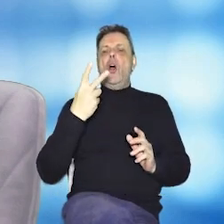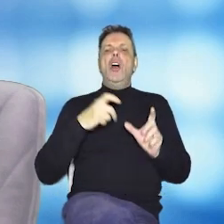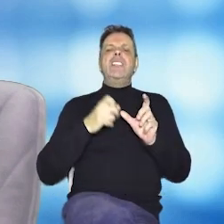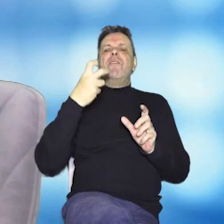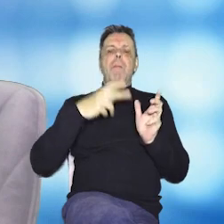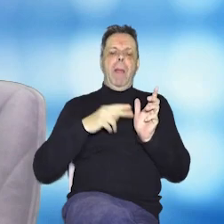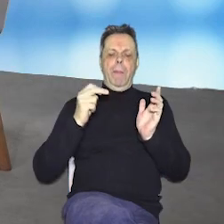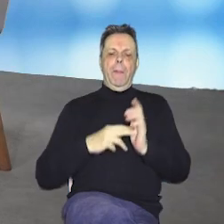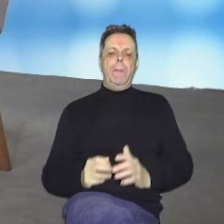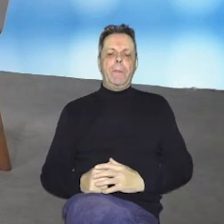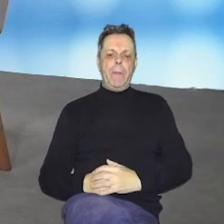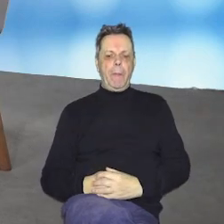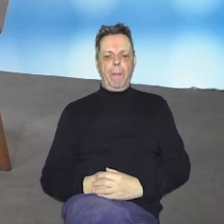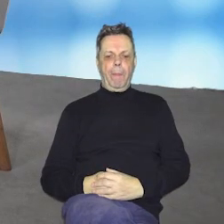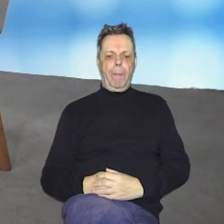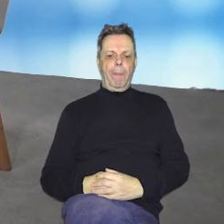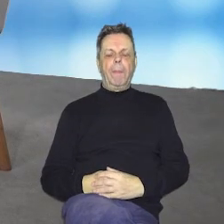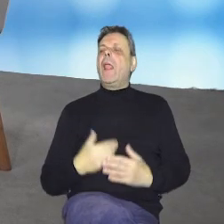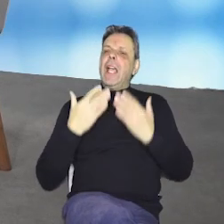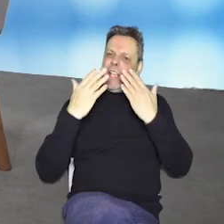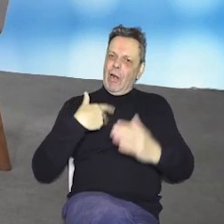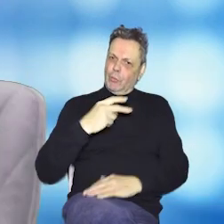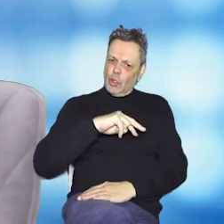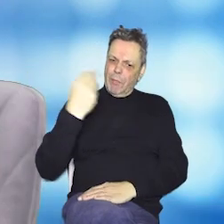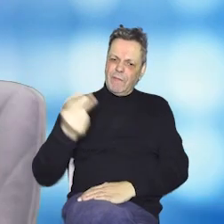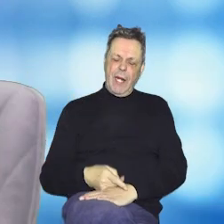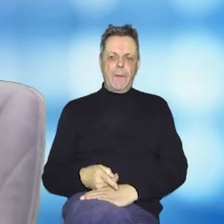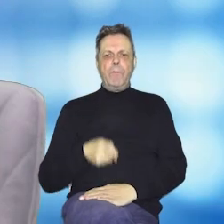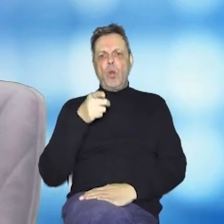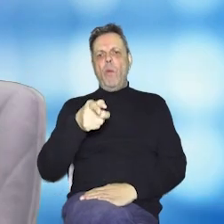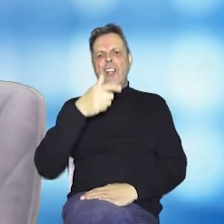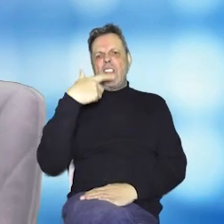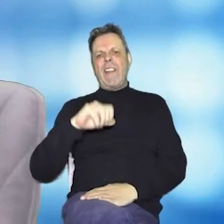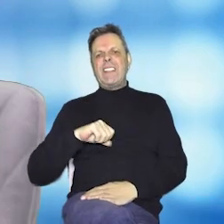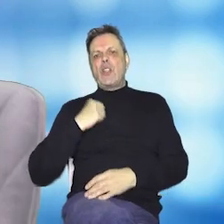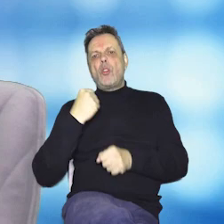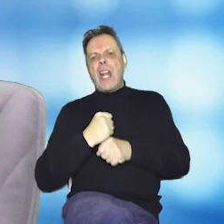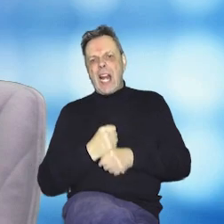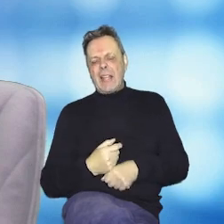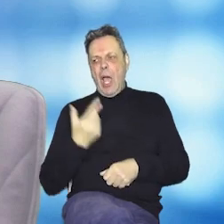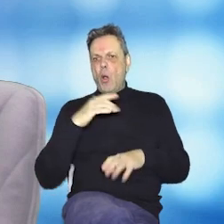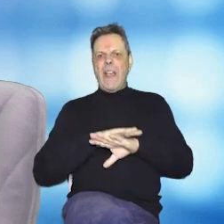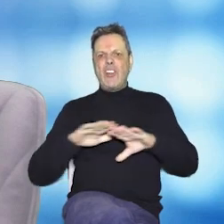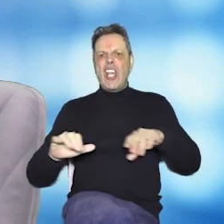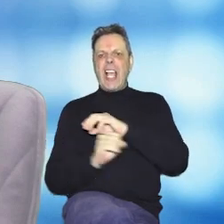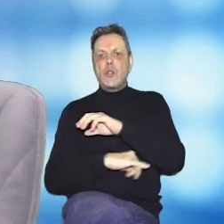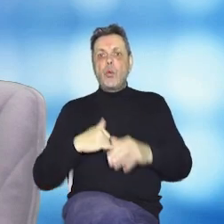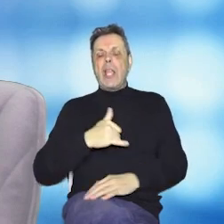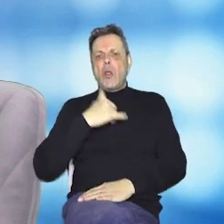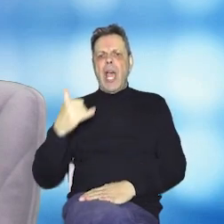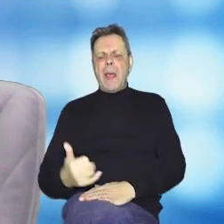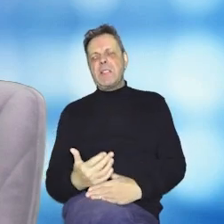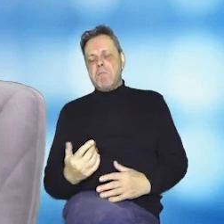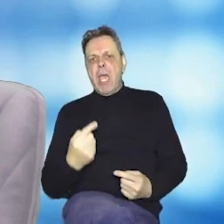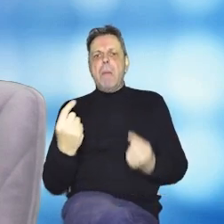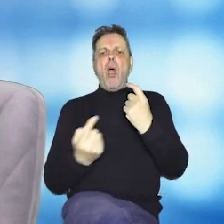Sviben. Dobar dan. Dobar dan, evo, zahvaljujem na poziv. U vaših 20 godina rada od završetka studija do danas